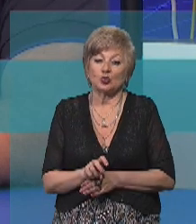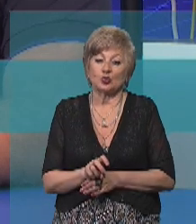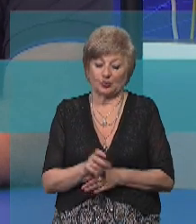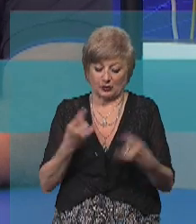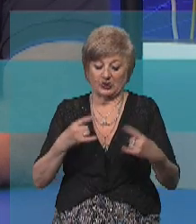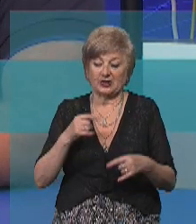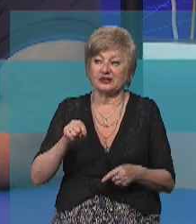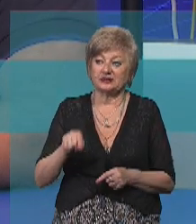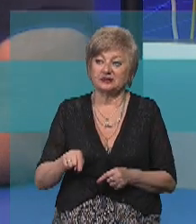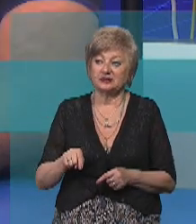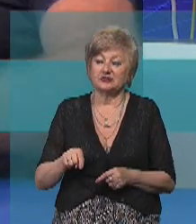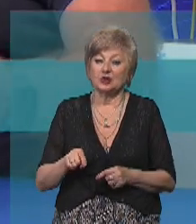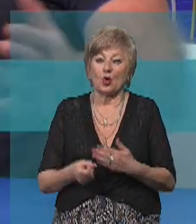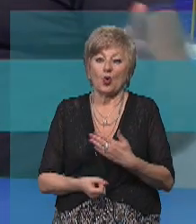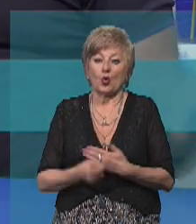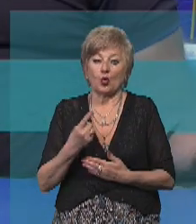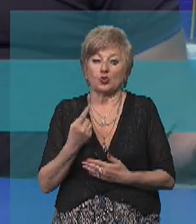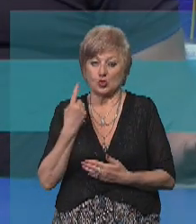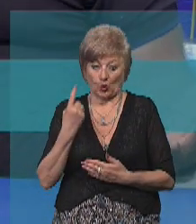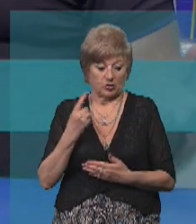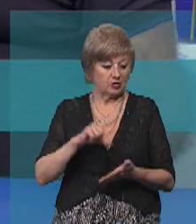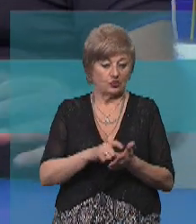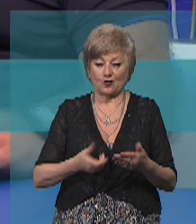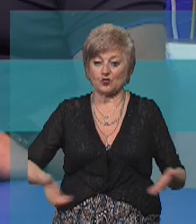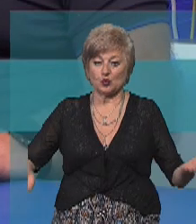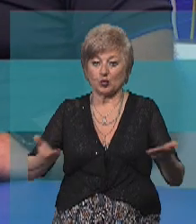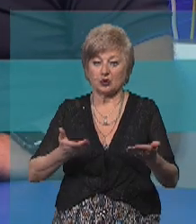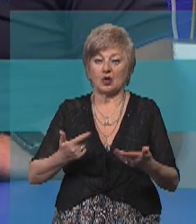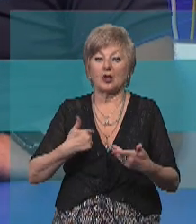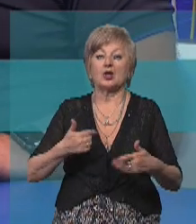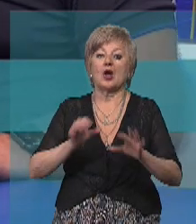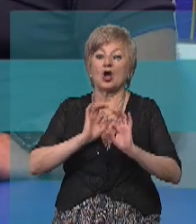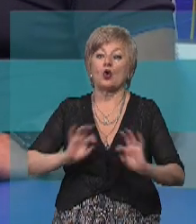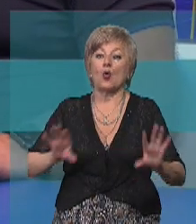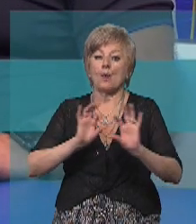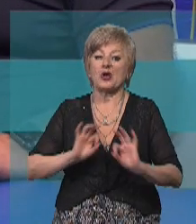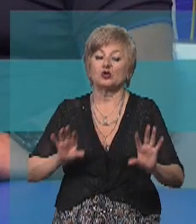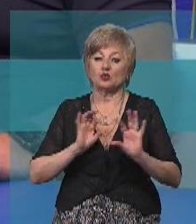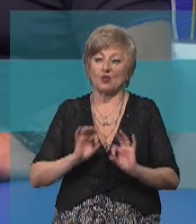телеканал, я опинився один у студії, і я коментував